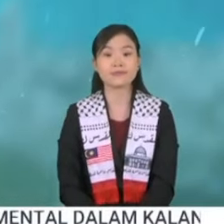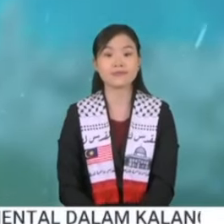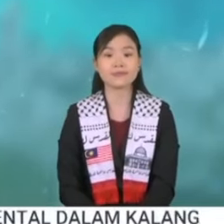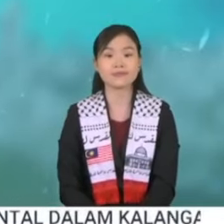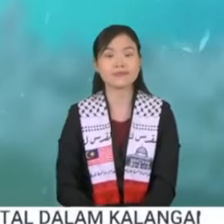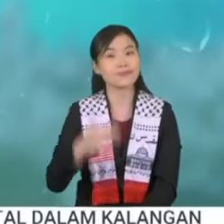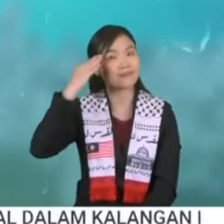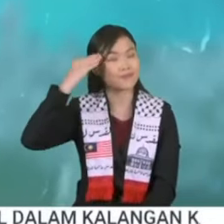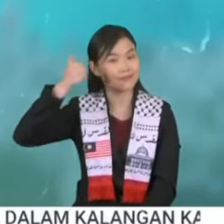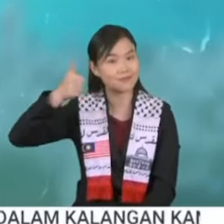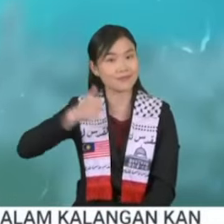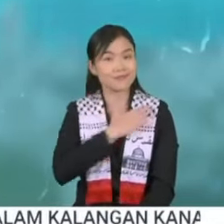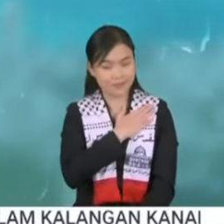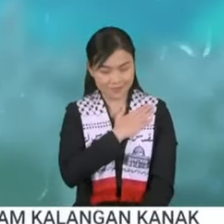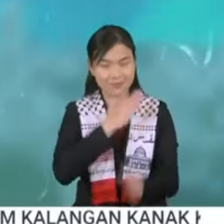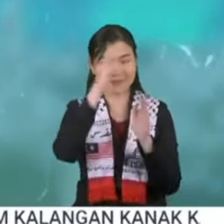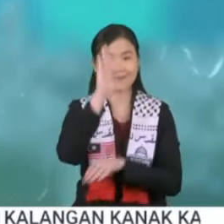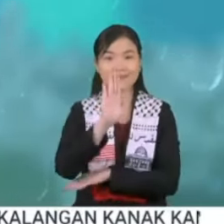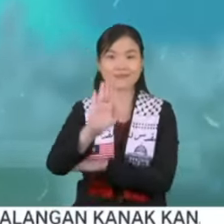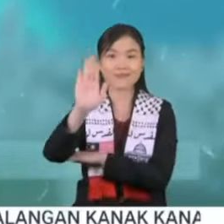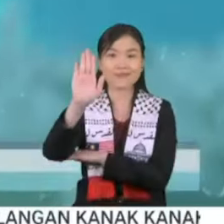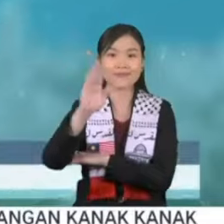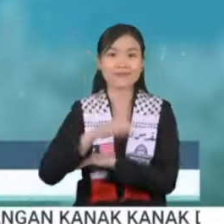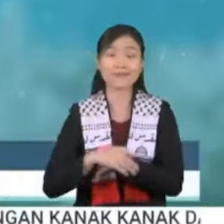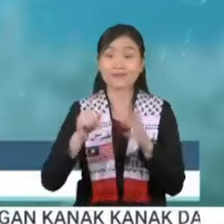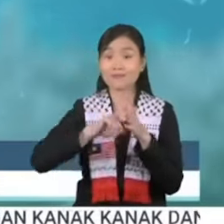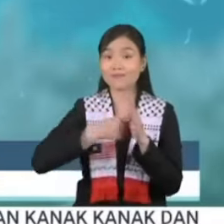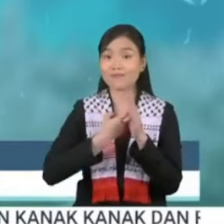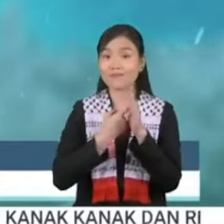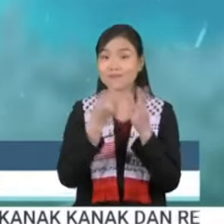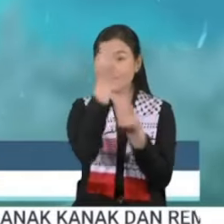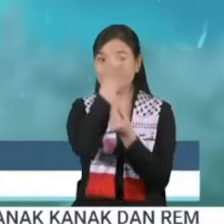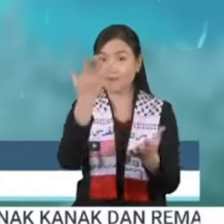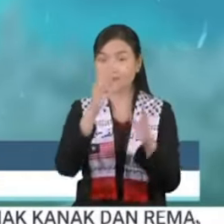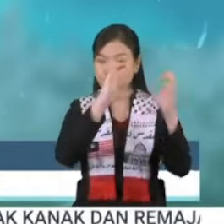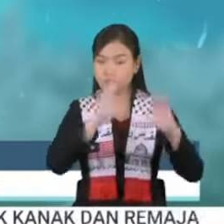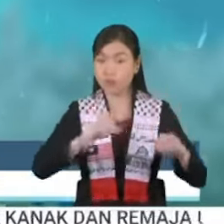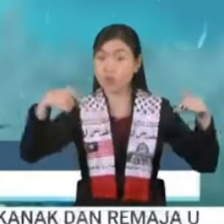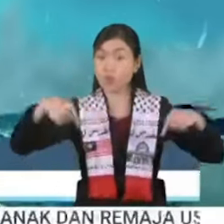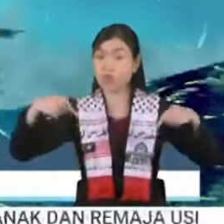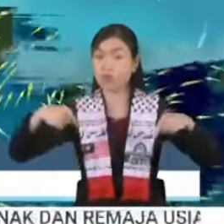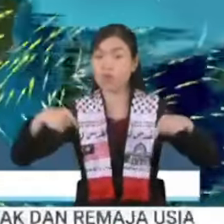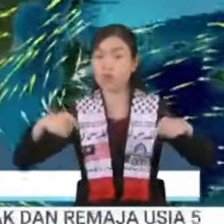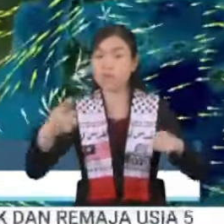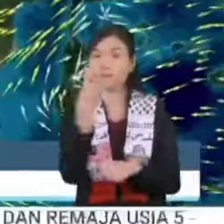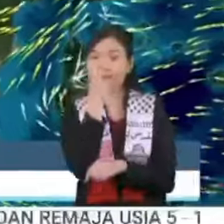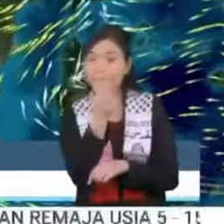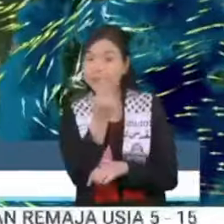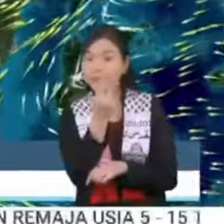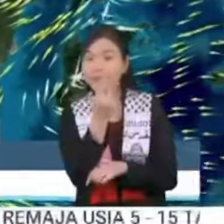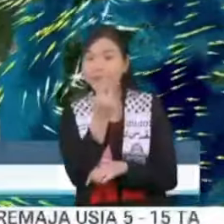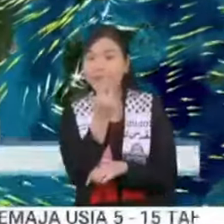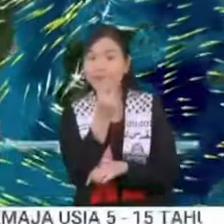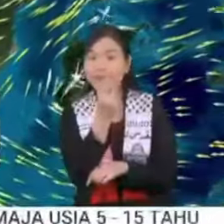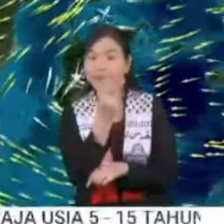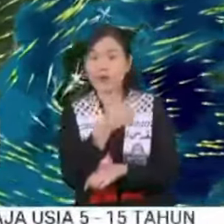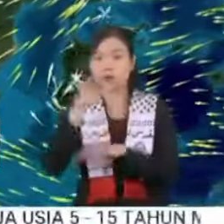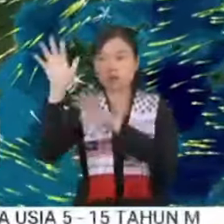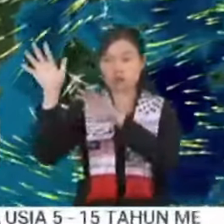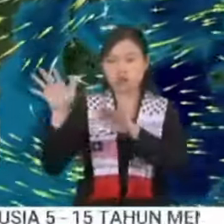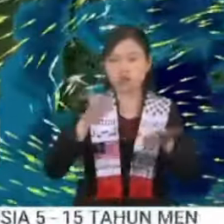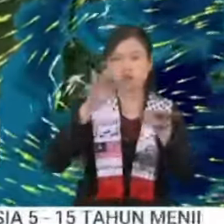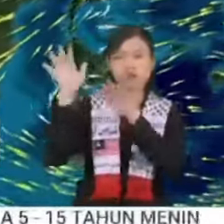Baiklah, assalamualaikum dan salam Malaysia Madani. Kita mulakan informasi cuaca pada petang ini dengan melihat kepada carta angin